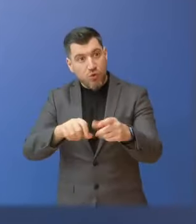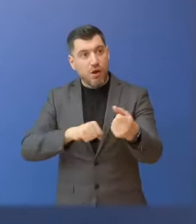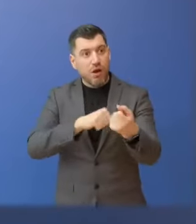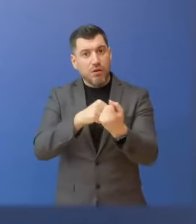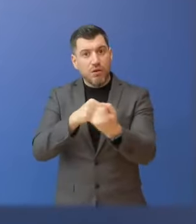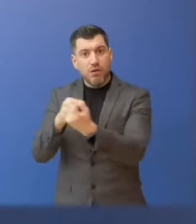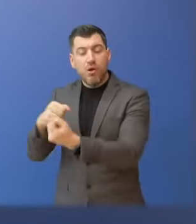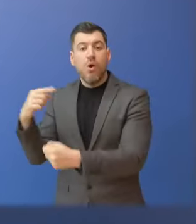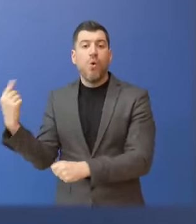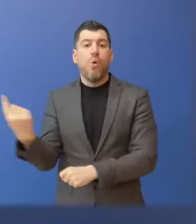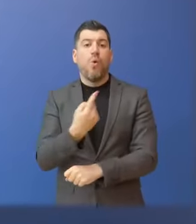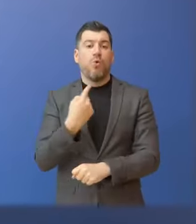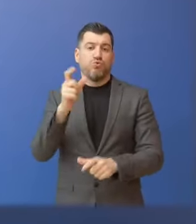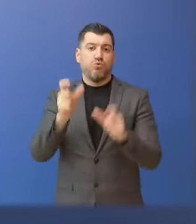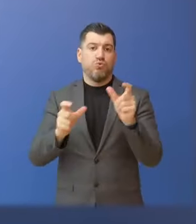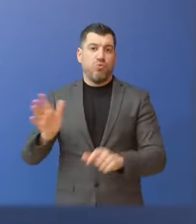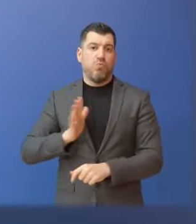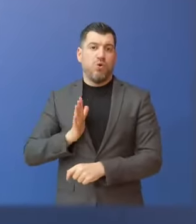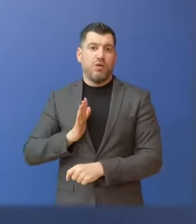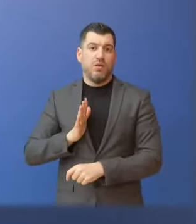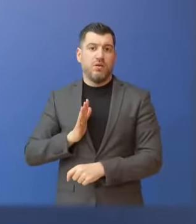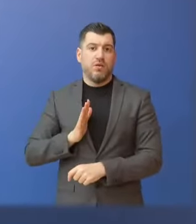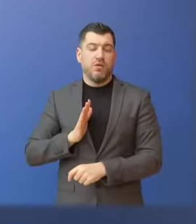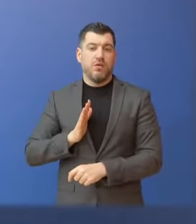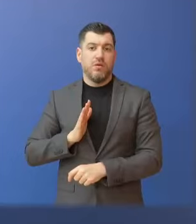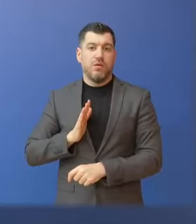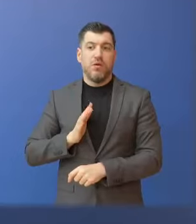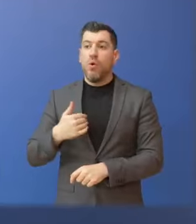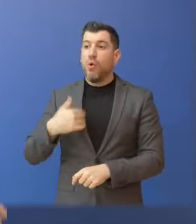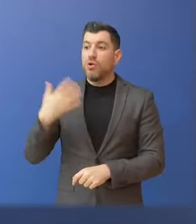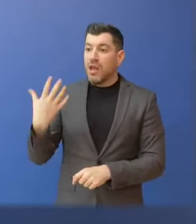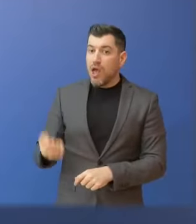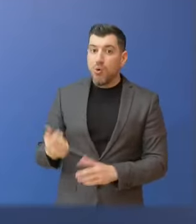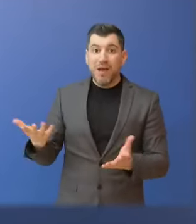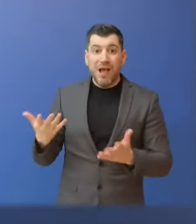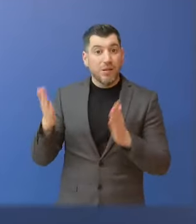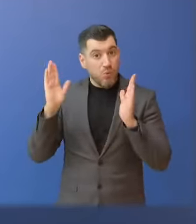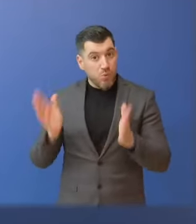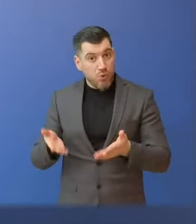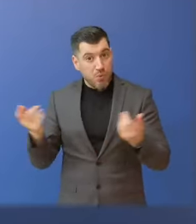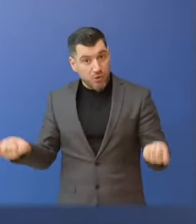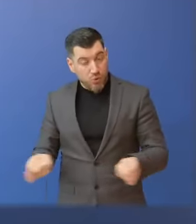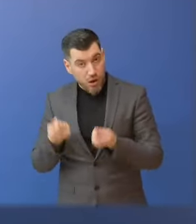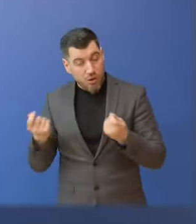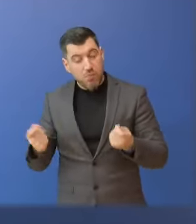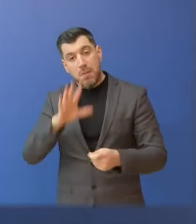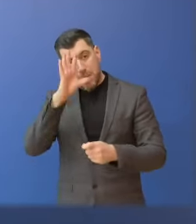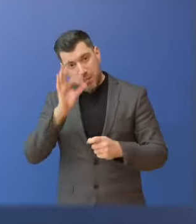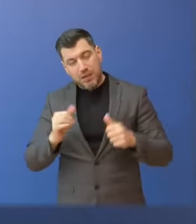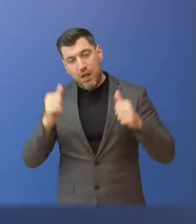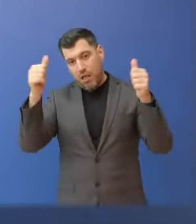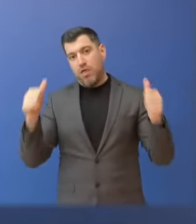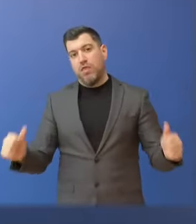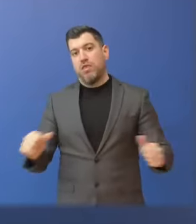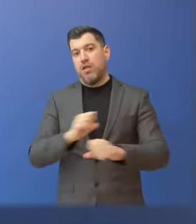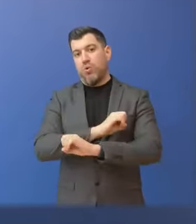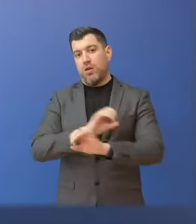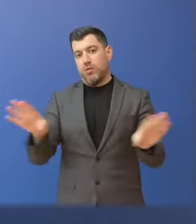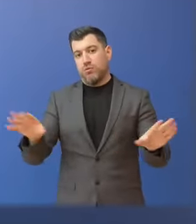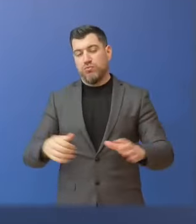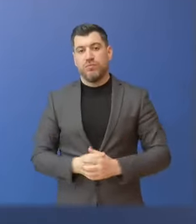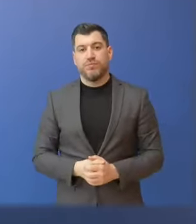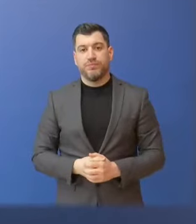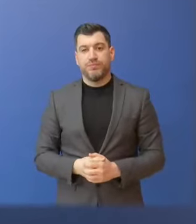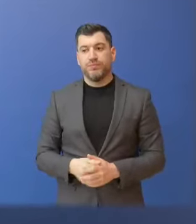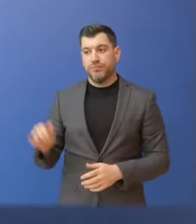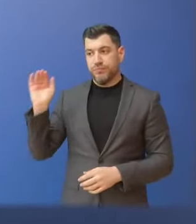έμμεσα το εισόδημά τους όταν λοιπόν υπάρχει κάτι χειροπιαστό και κάτι δεδομένο προφανώς θα θα να κοινω ελάτε κύριε